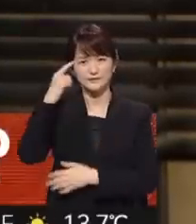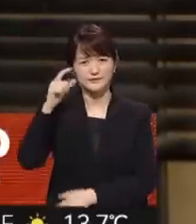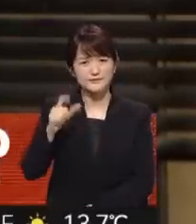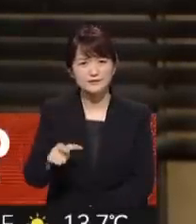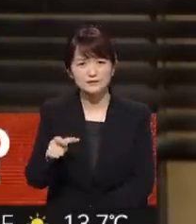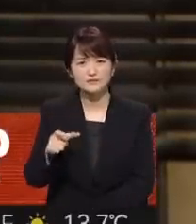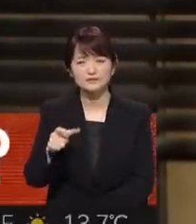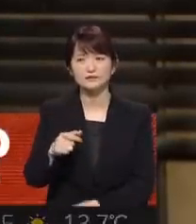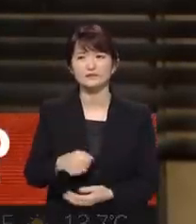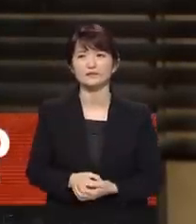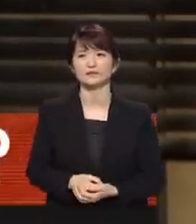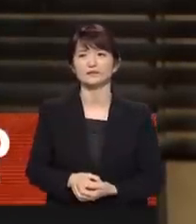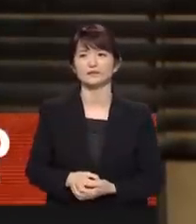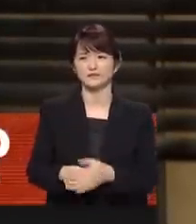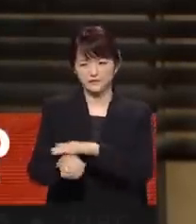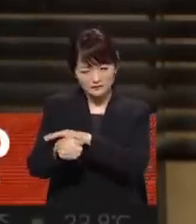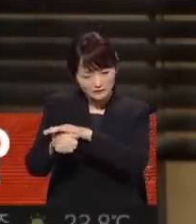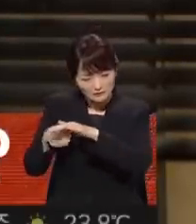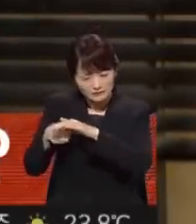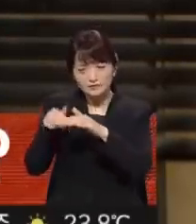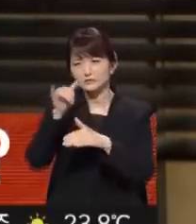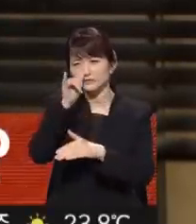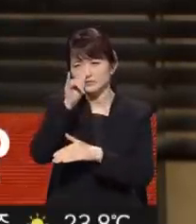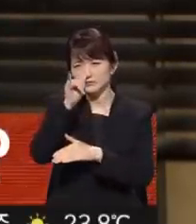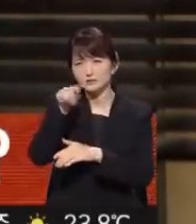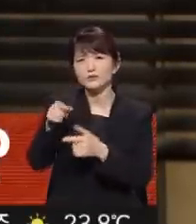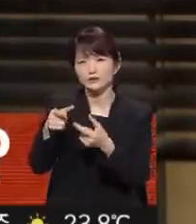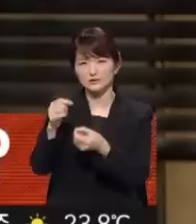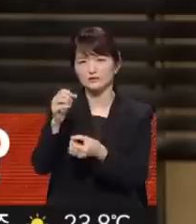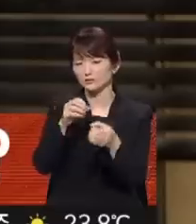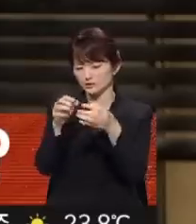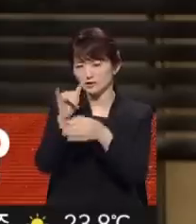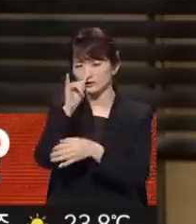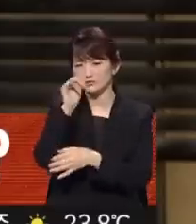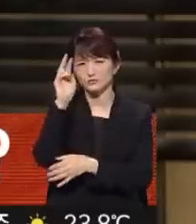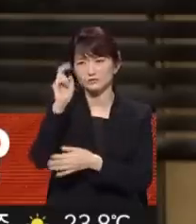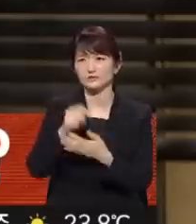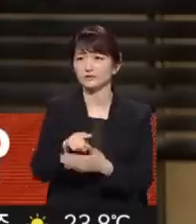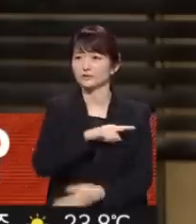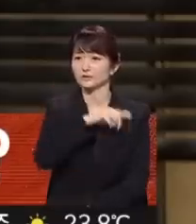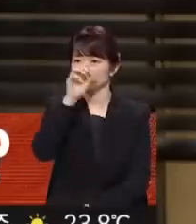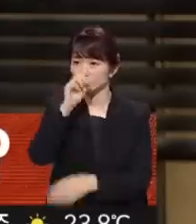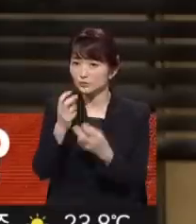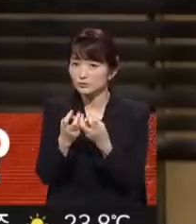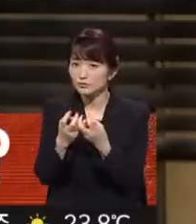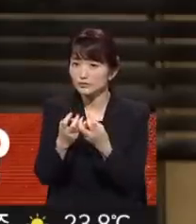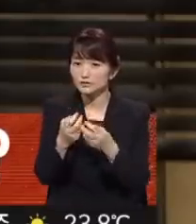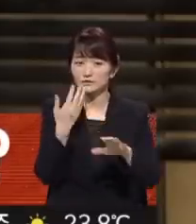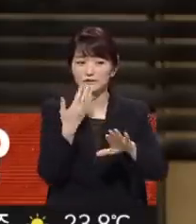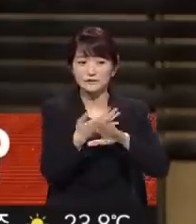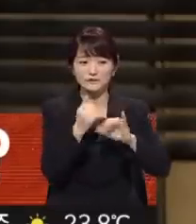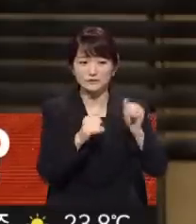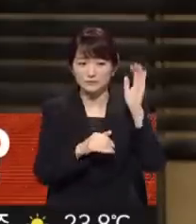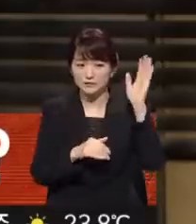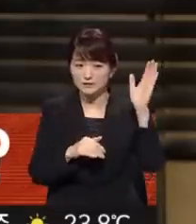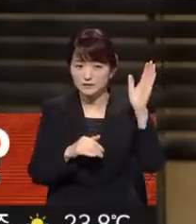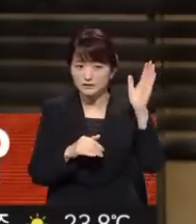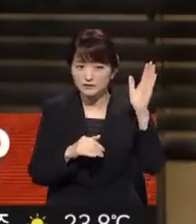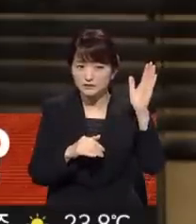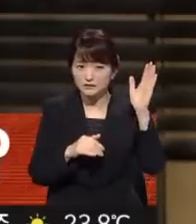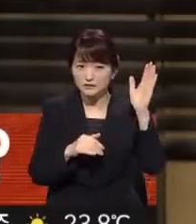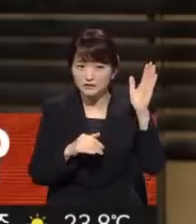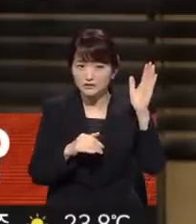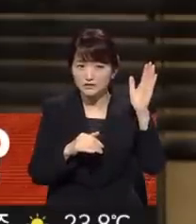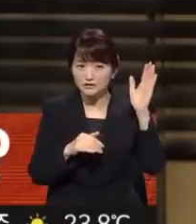강하다 보니까 어떤 그런 열등감도 있을 수도 있고요. 그래서 하는 것 같은데 제일 좋은 방법은 예. 남 얘기하는 것 반복해서